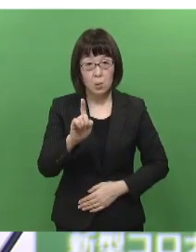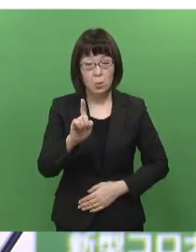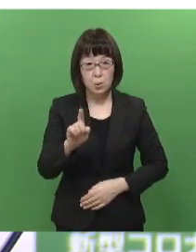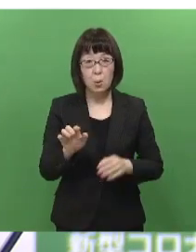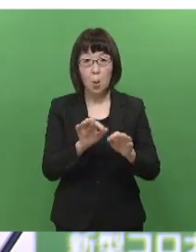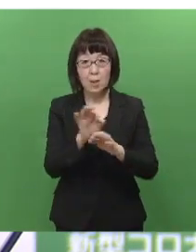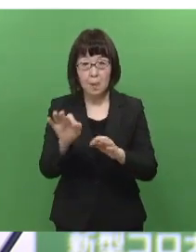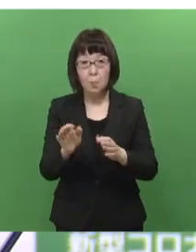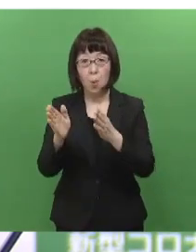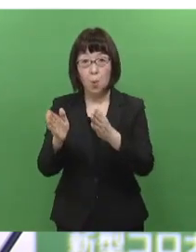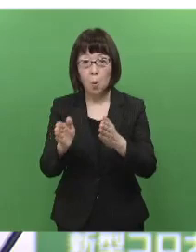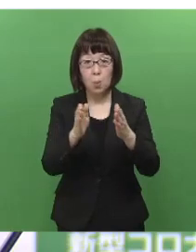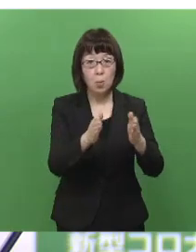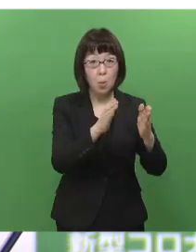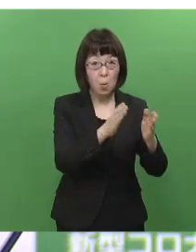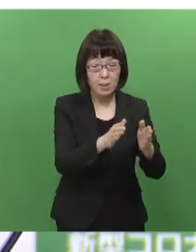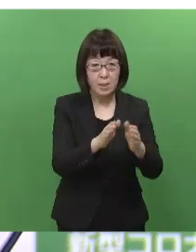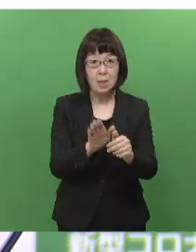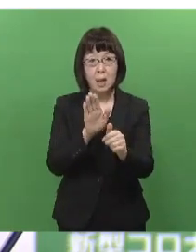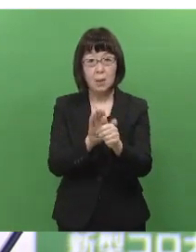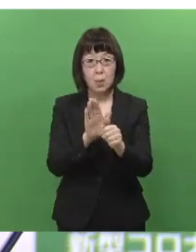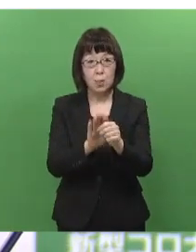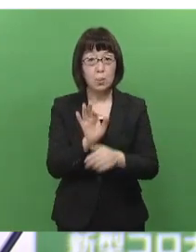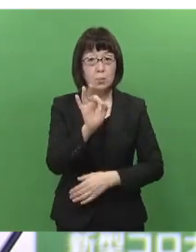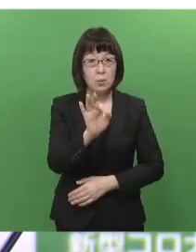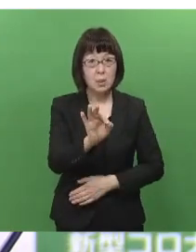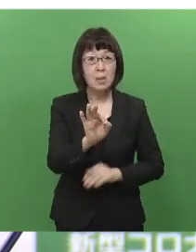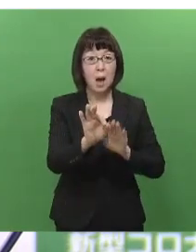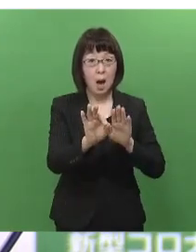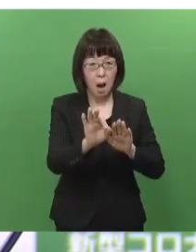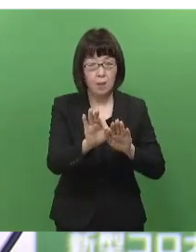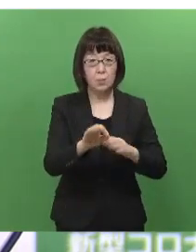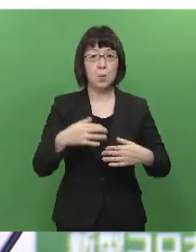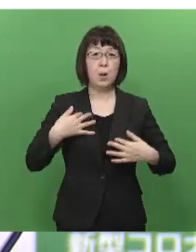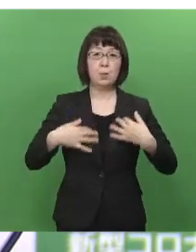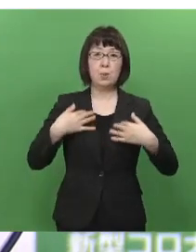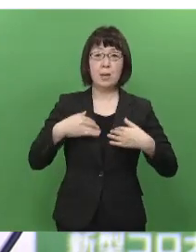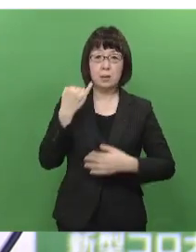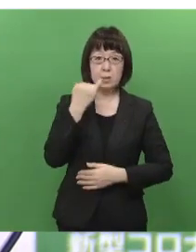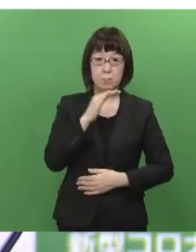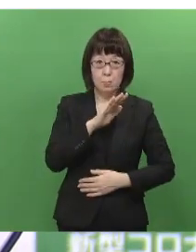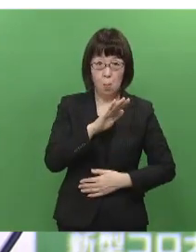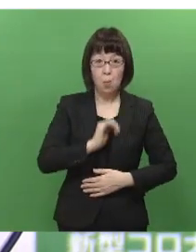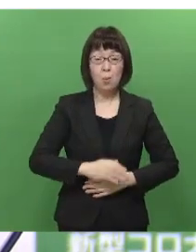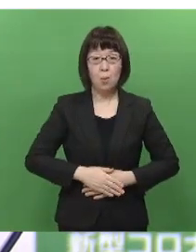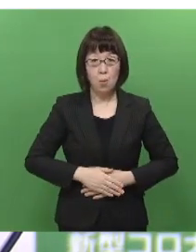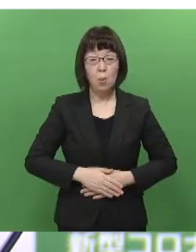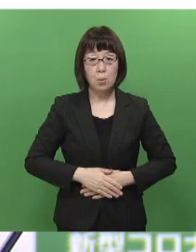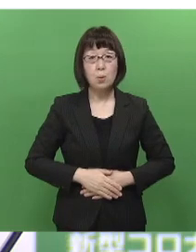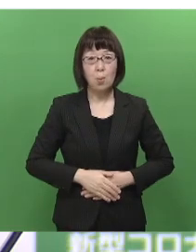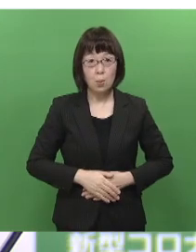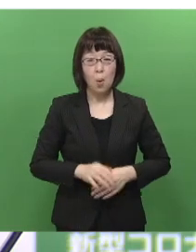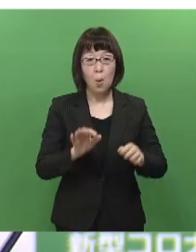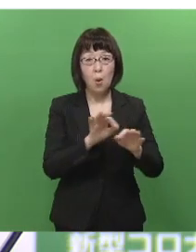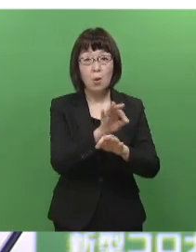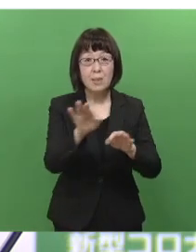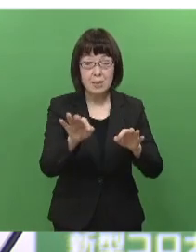するということで、まあ、歓迎の声もあるということでございますが、いろいろな納入業者